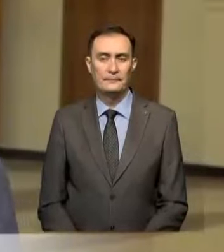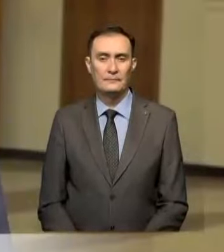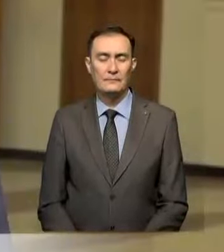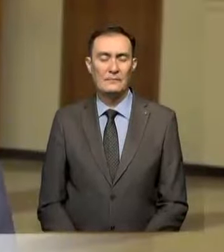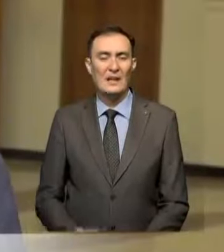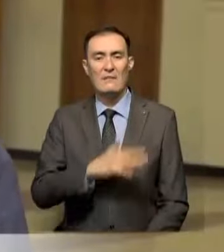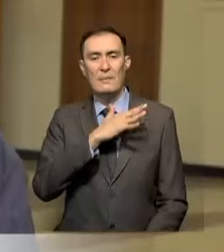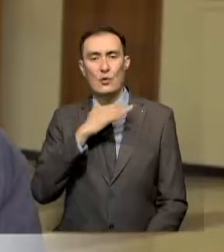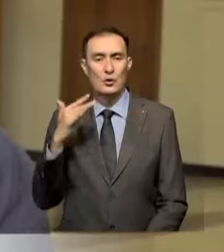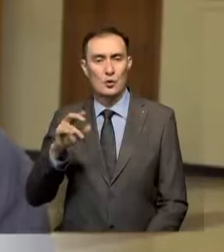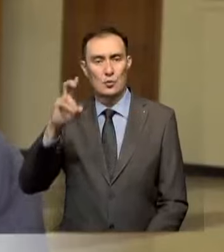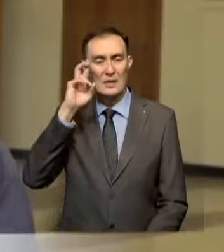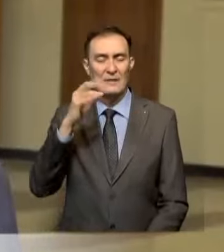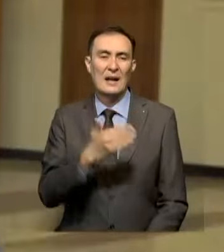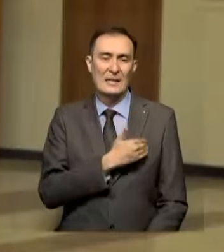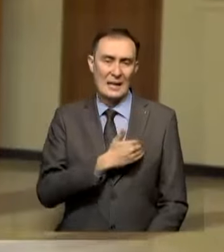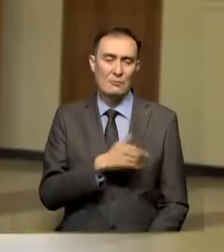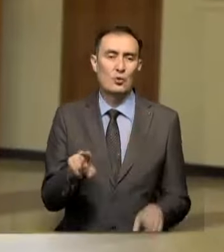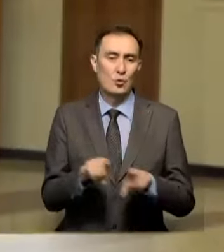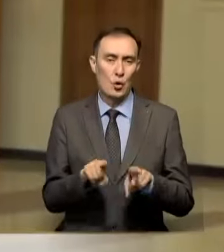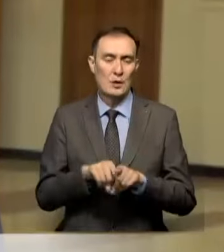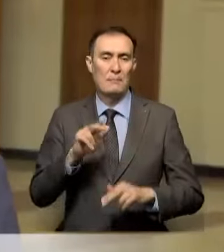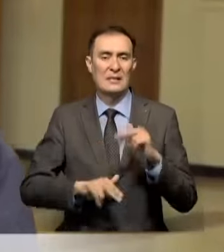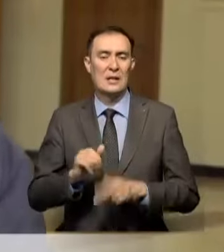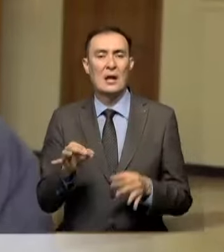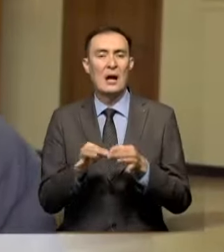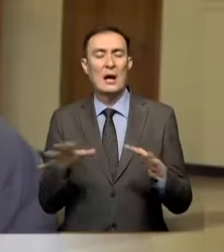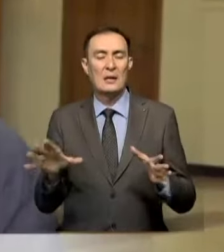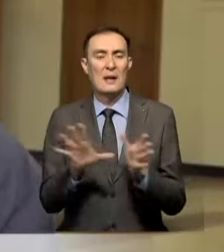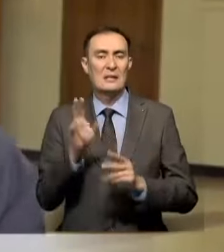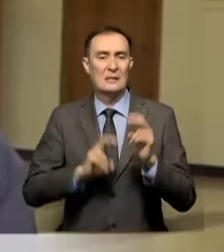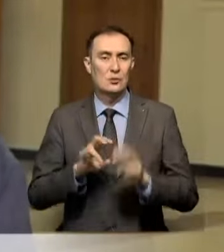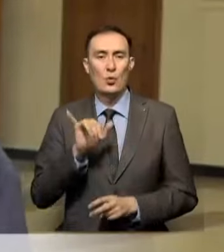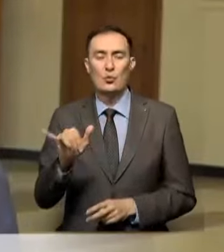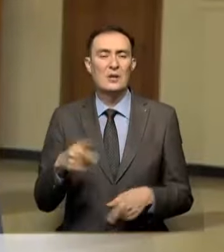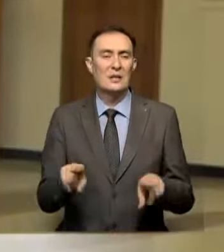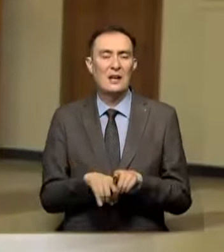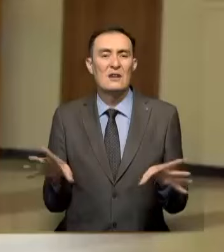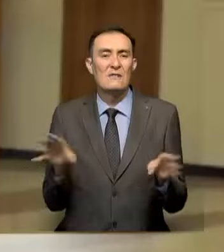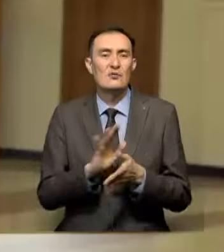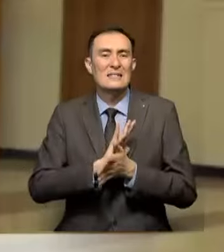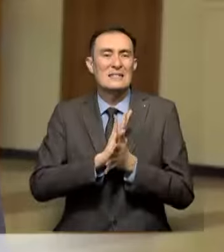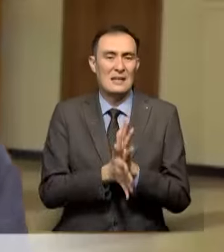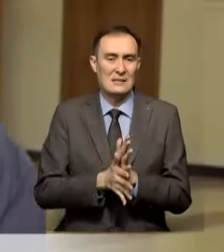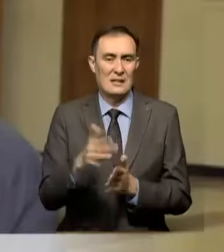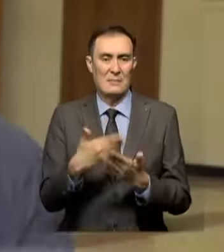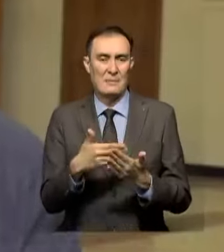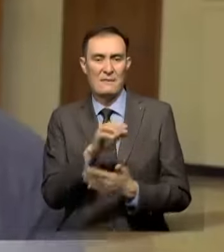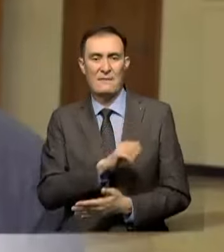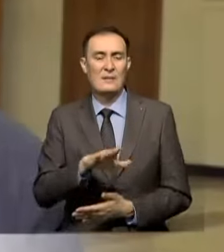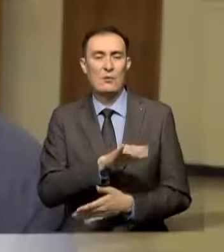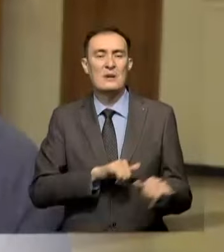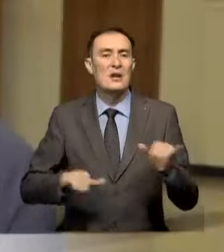Во многих странах хотели бы тоже построить атомные электрические станции, но у них так все тесно, как в Европе. Им